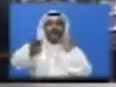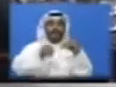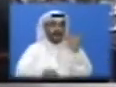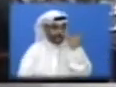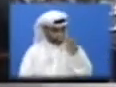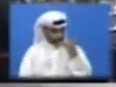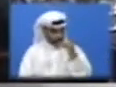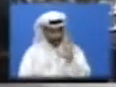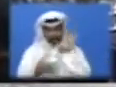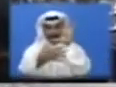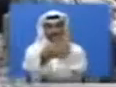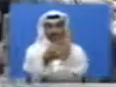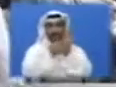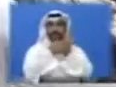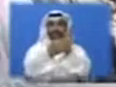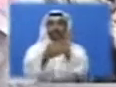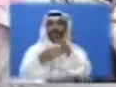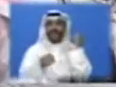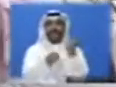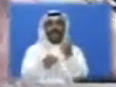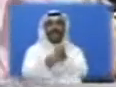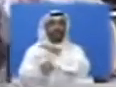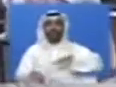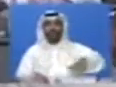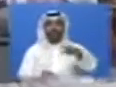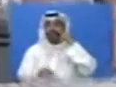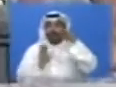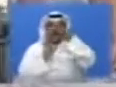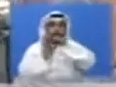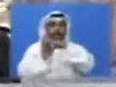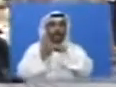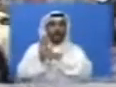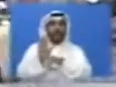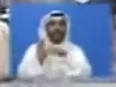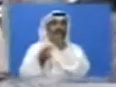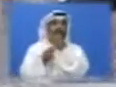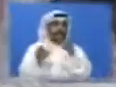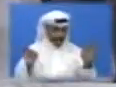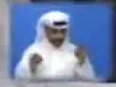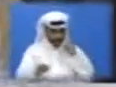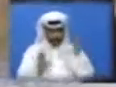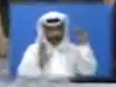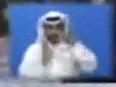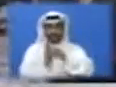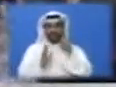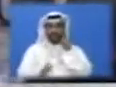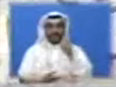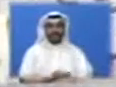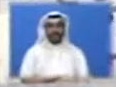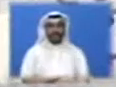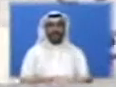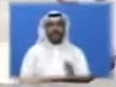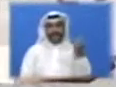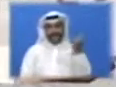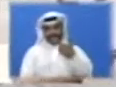بالإضافة إلى التنسيق بين وزراء القوى العاملة، قضايا ومواضيع تصدرت أجندة هذا الاجتماع. ما